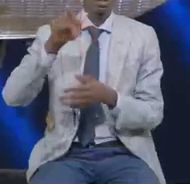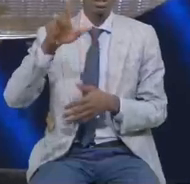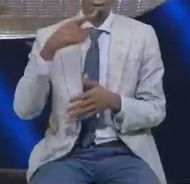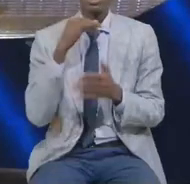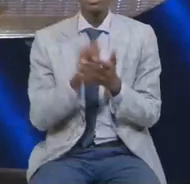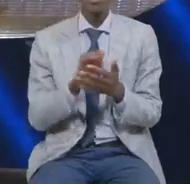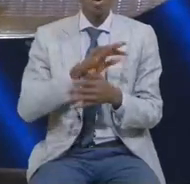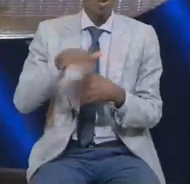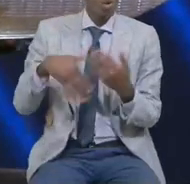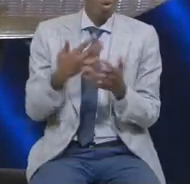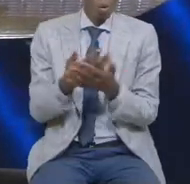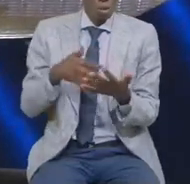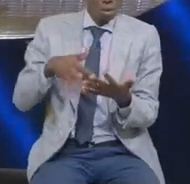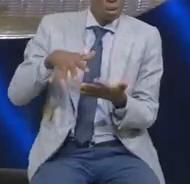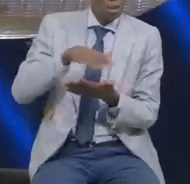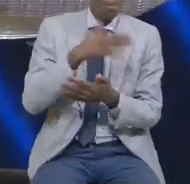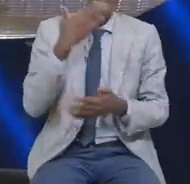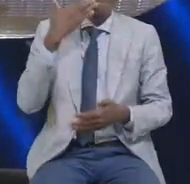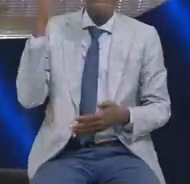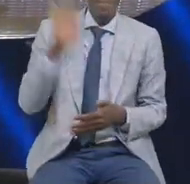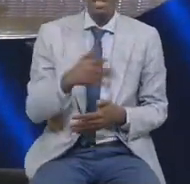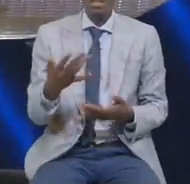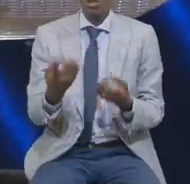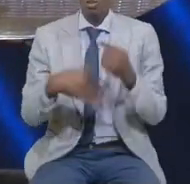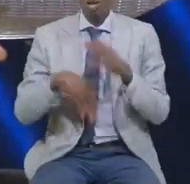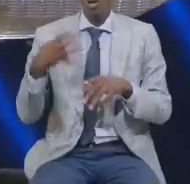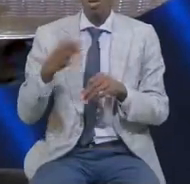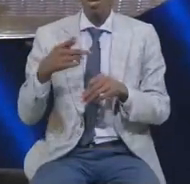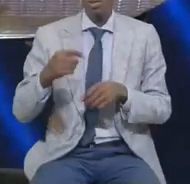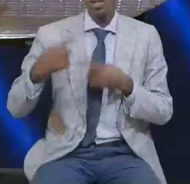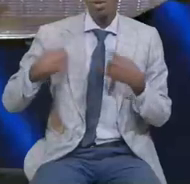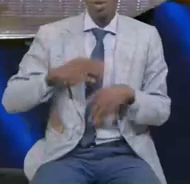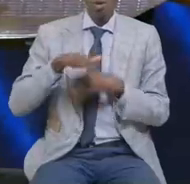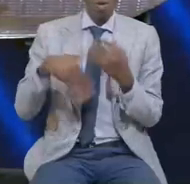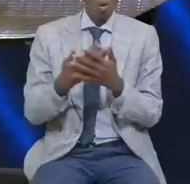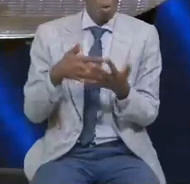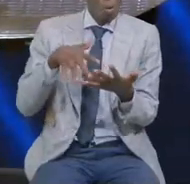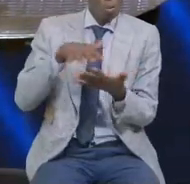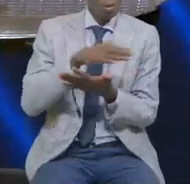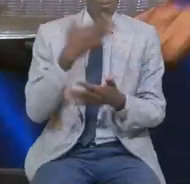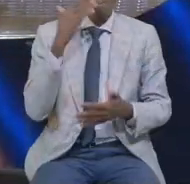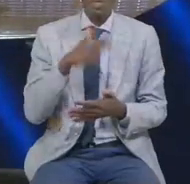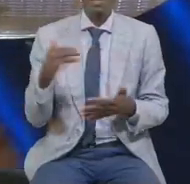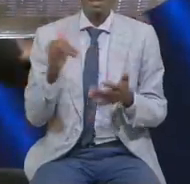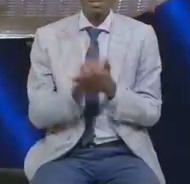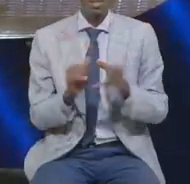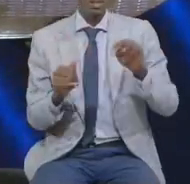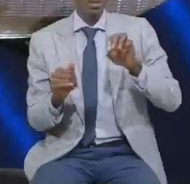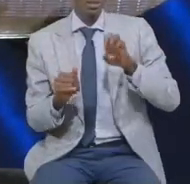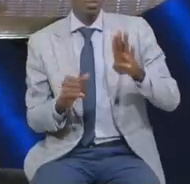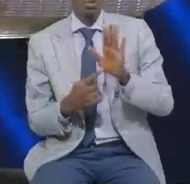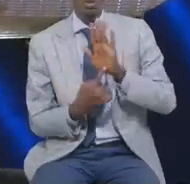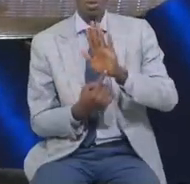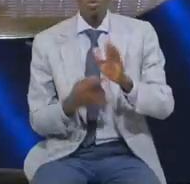choses mauvaises, les choses mauvaises qui sortent du cœur, les choses mauvaises que faisait Nebuchadnezzar,